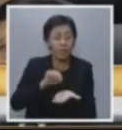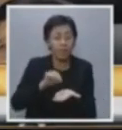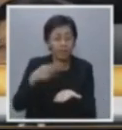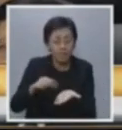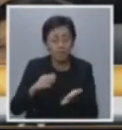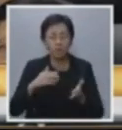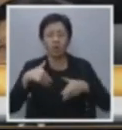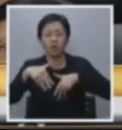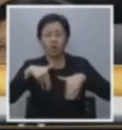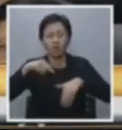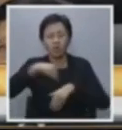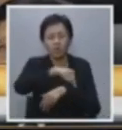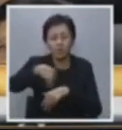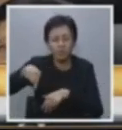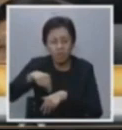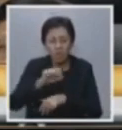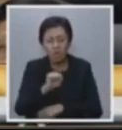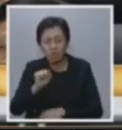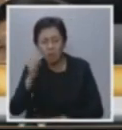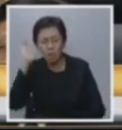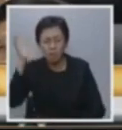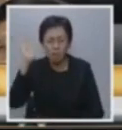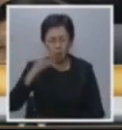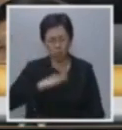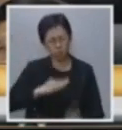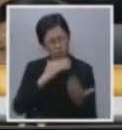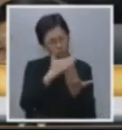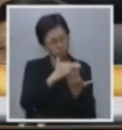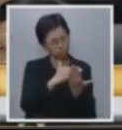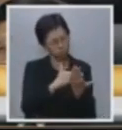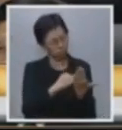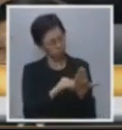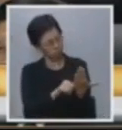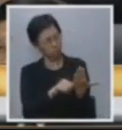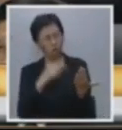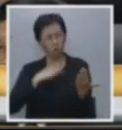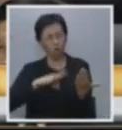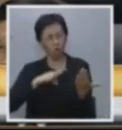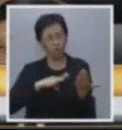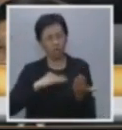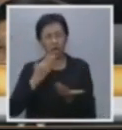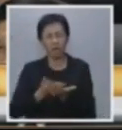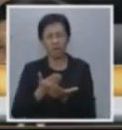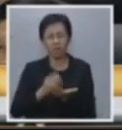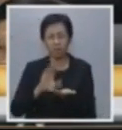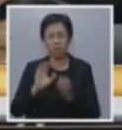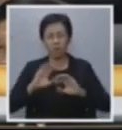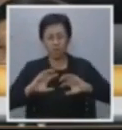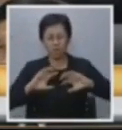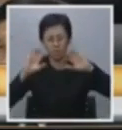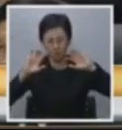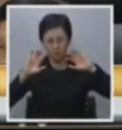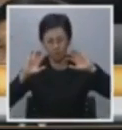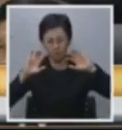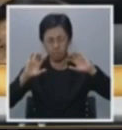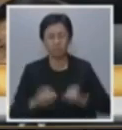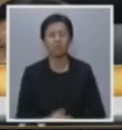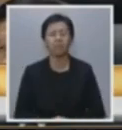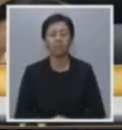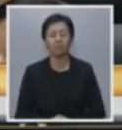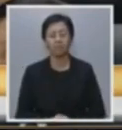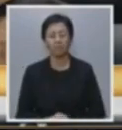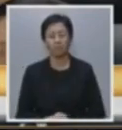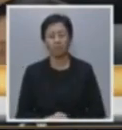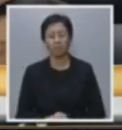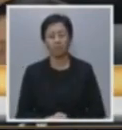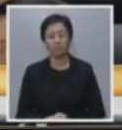สมาชิกหลายท่านได้อภิปรายว่างบประมาณฉบับนี้เนี่ยมีความเป็นงบราชการที่ค่อนข้างสูงยังไงก็แล้ว